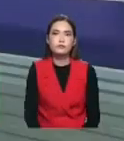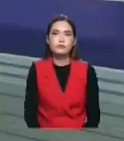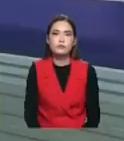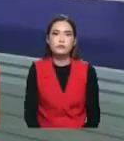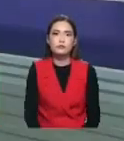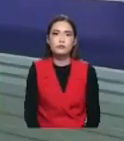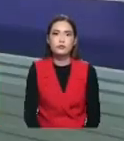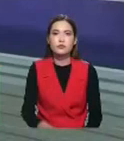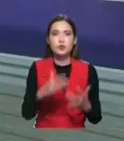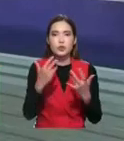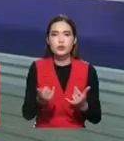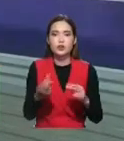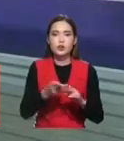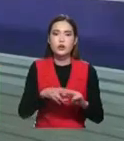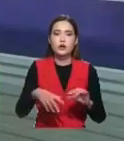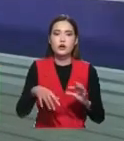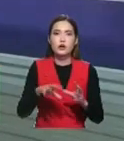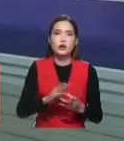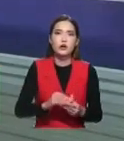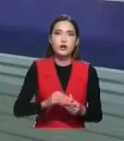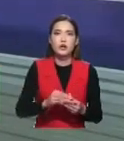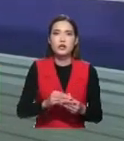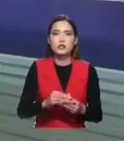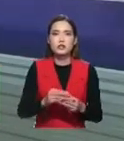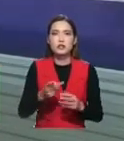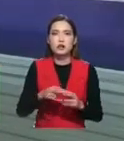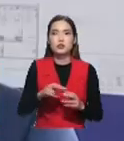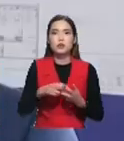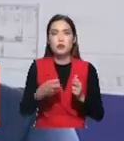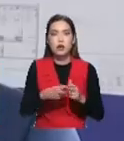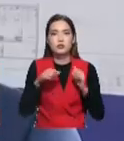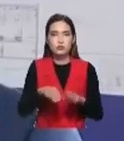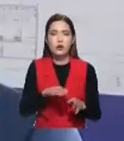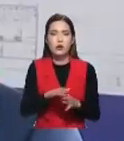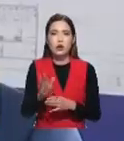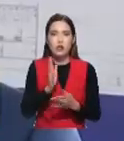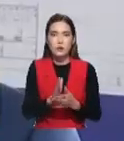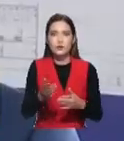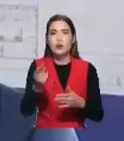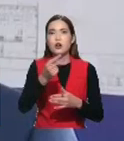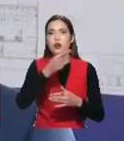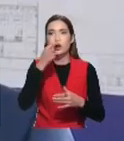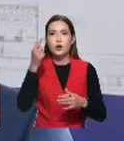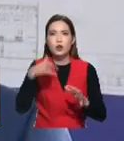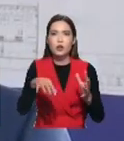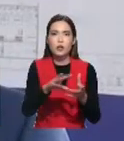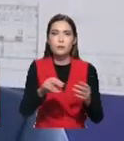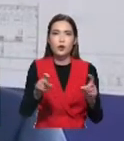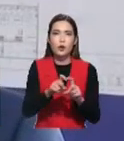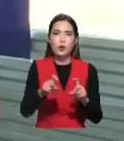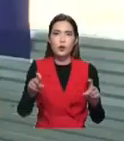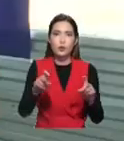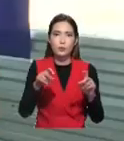Енді осы мектеп салынғаннан кейін түбегейлі осы жердегі мәселе шешіледі. Ауданда бізде жалпы 8 мектеп бүгінгі күнге